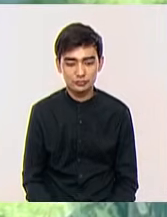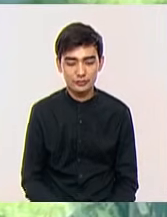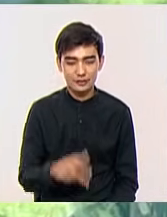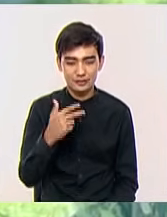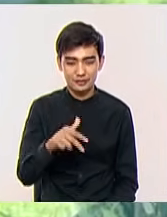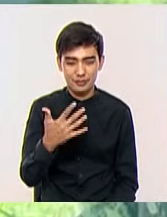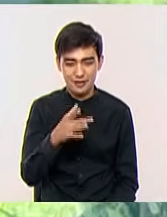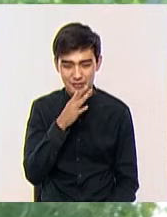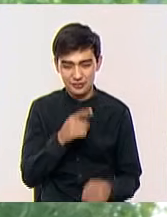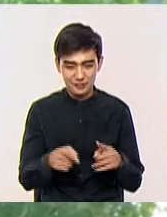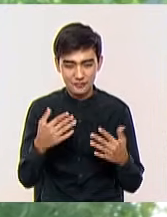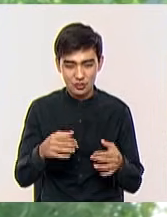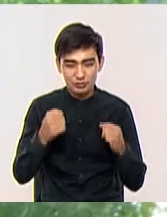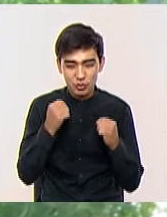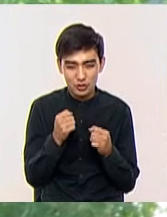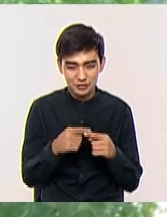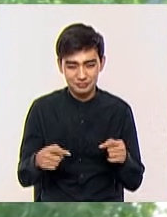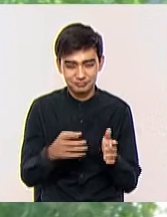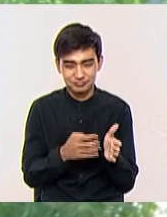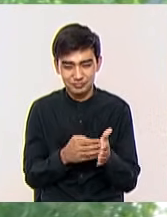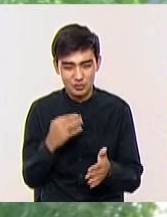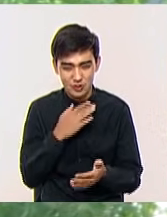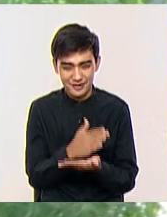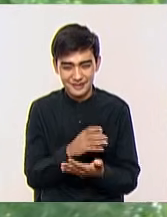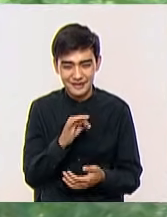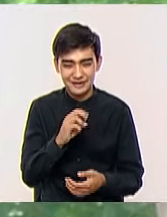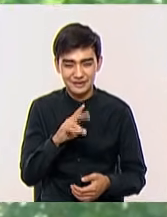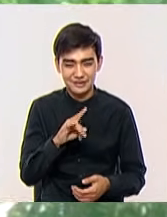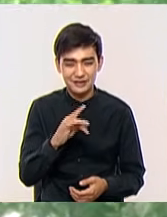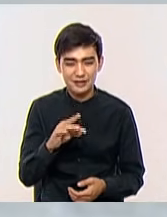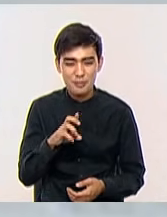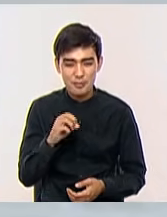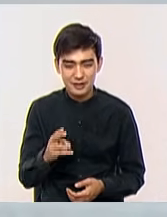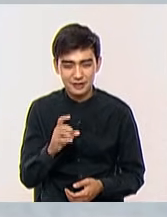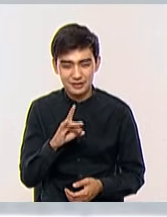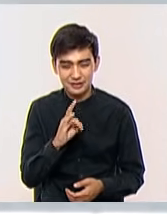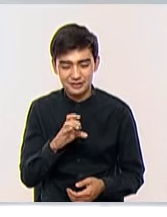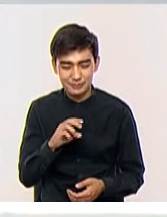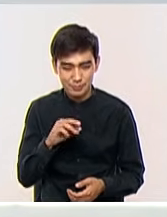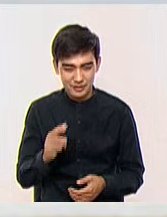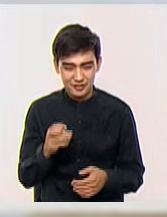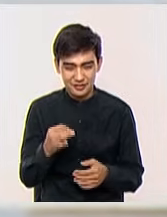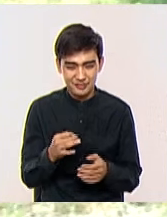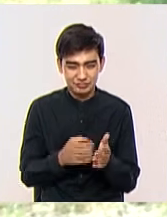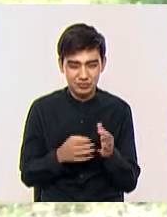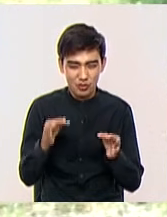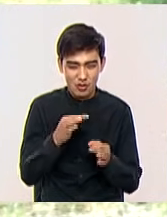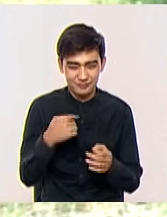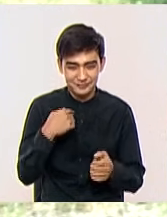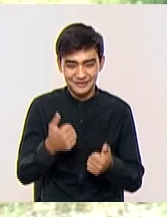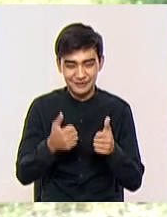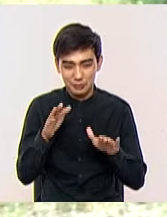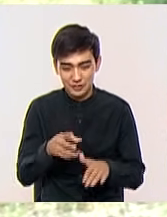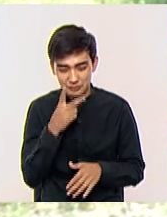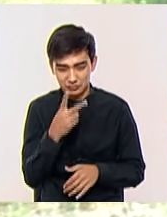35 жылдан бері еліміздегі спорттағы кемшілікті батыл айтып жүрген Қыдырбек Рысбек онсыз да шала жансар ұлттық рухымыздың биылғы олимпиададан кейін